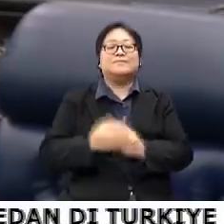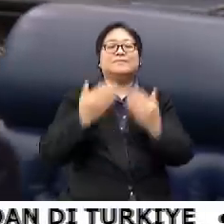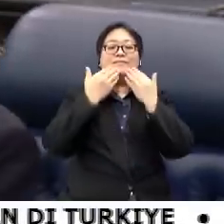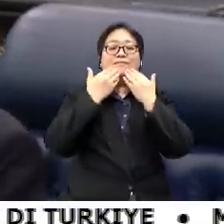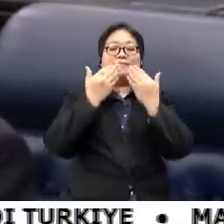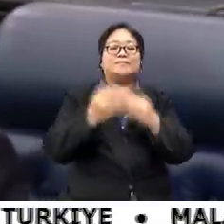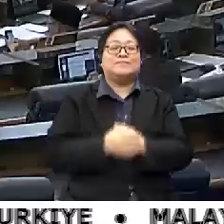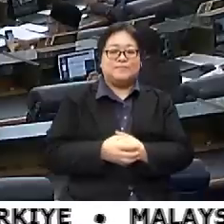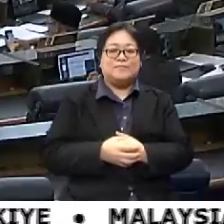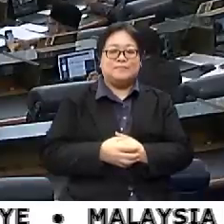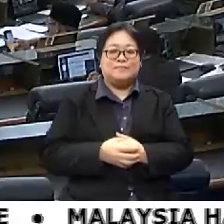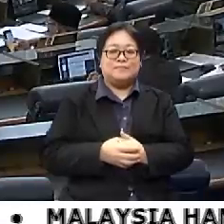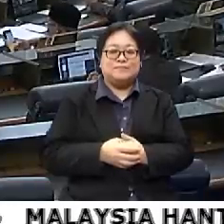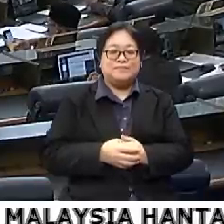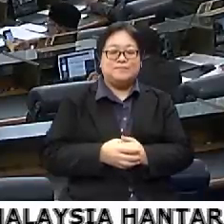kasih.